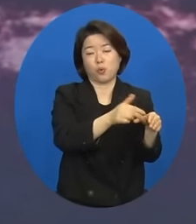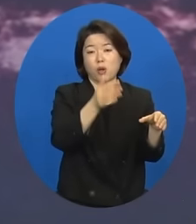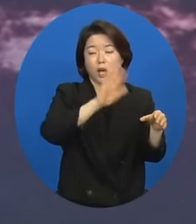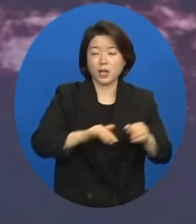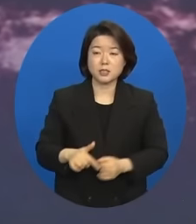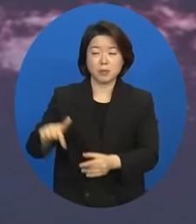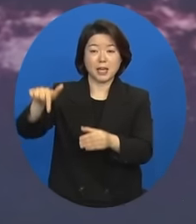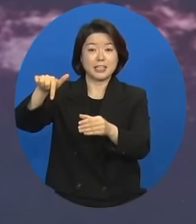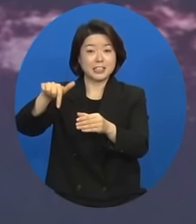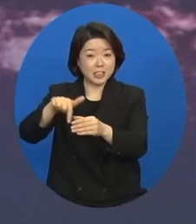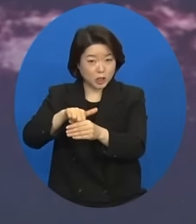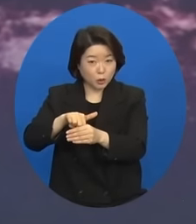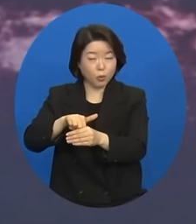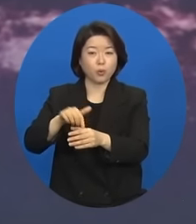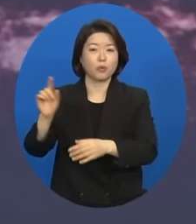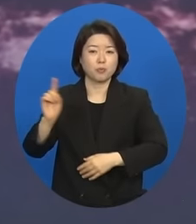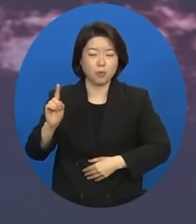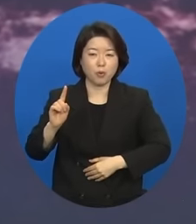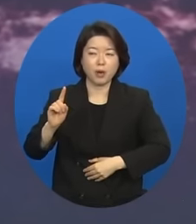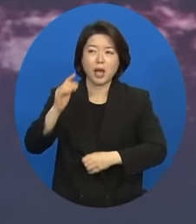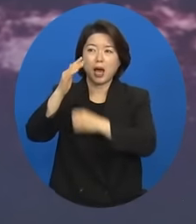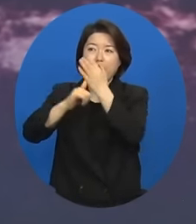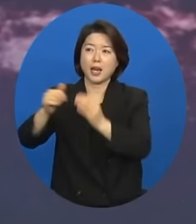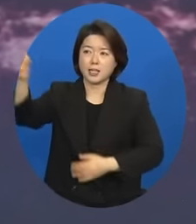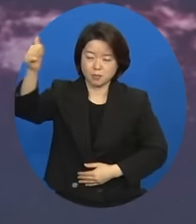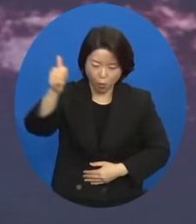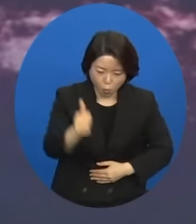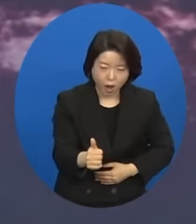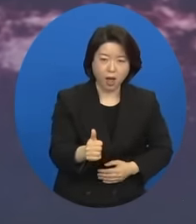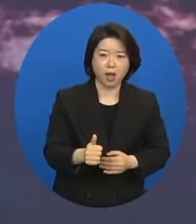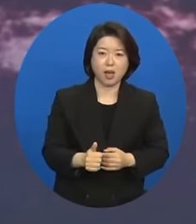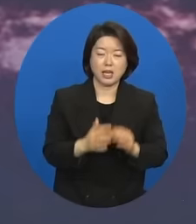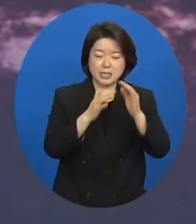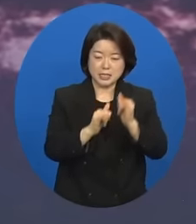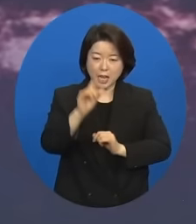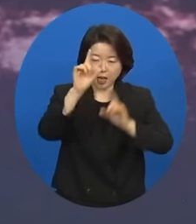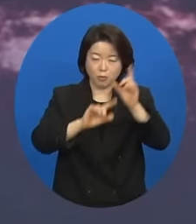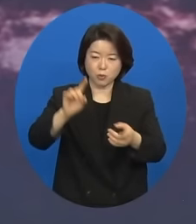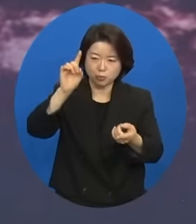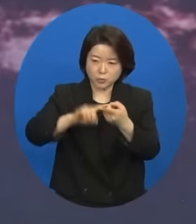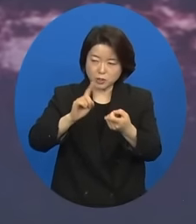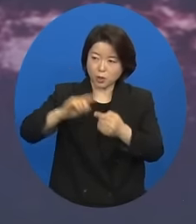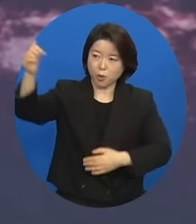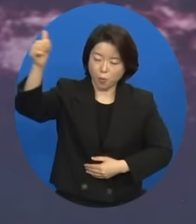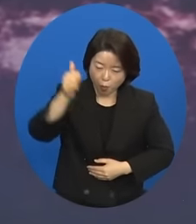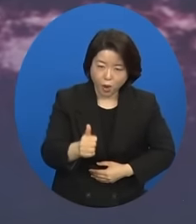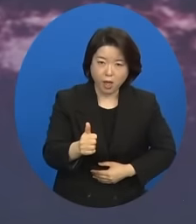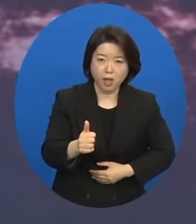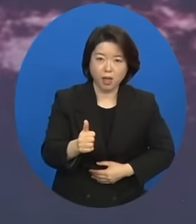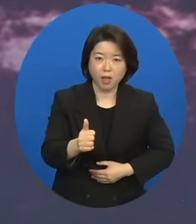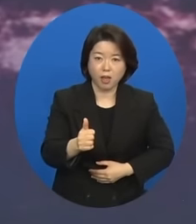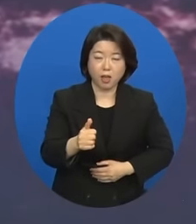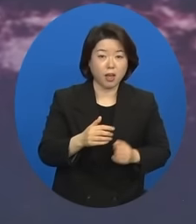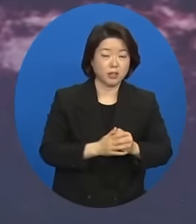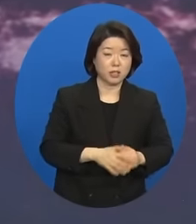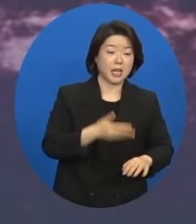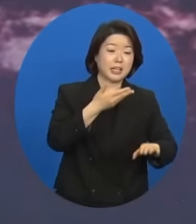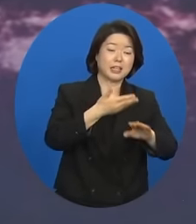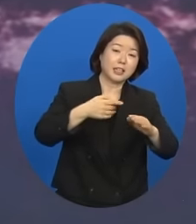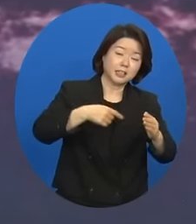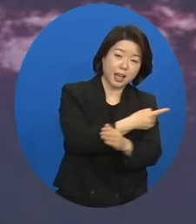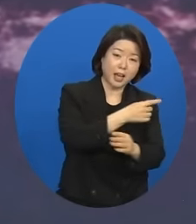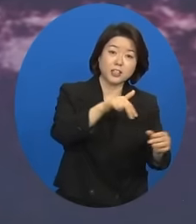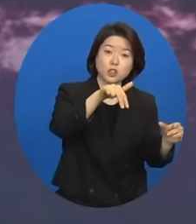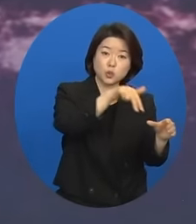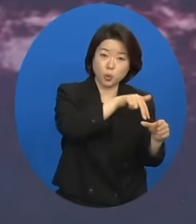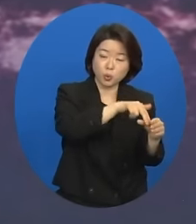내려오셨다 인간이 되어서 가장 낮은 자로 내려오셨다 반대죠 종교는 다 상성을 갖고 있어요 올라가는 것입니다 신을